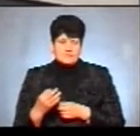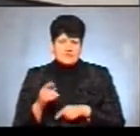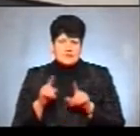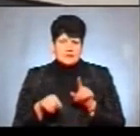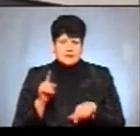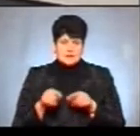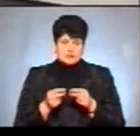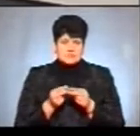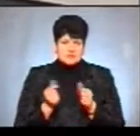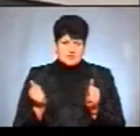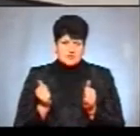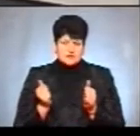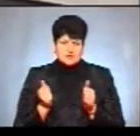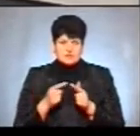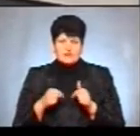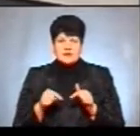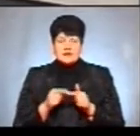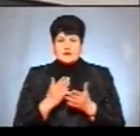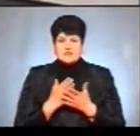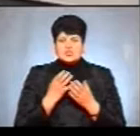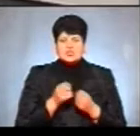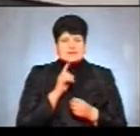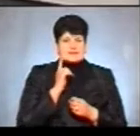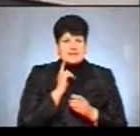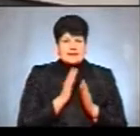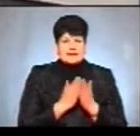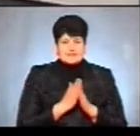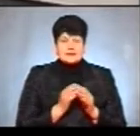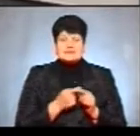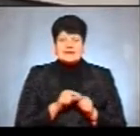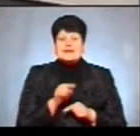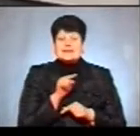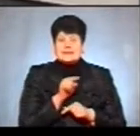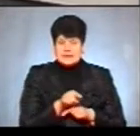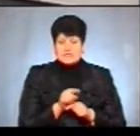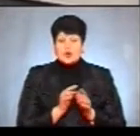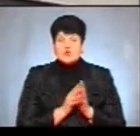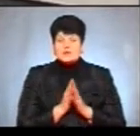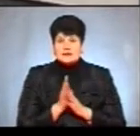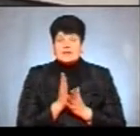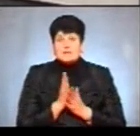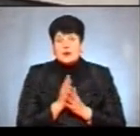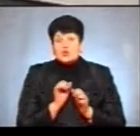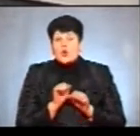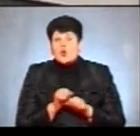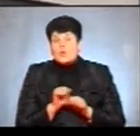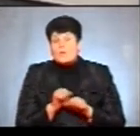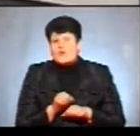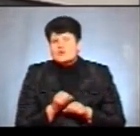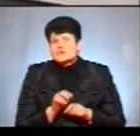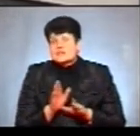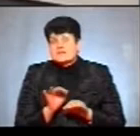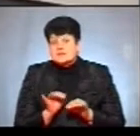рідкісні, і зникаючі види рослин, а є так звана ще зелена книга. Це ті рослини, які мають